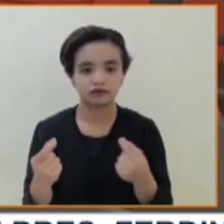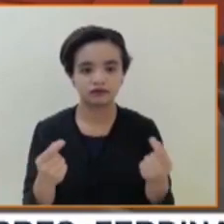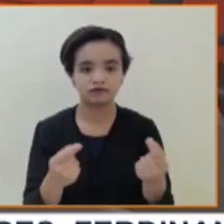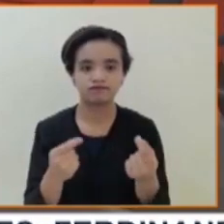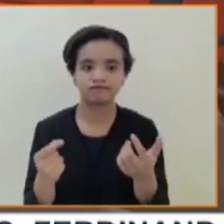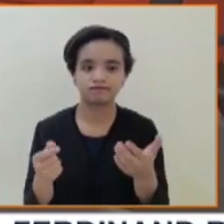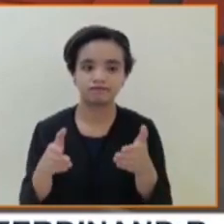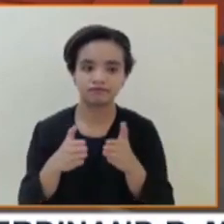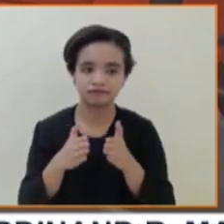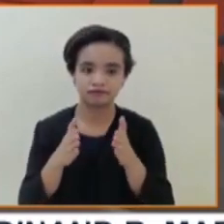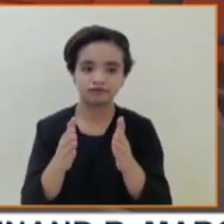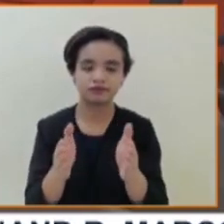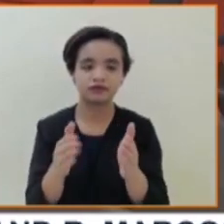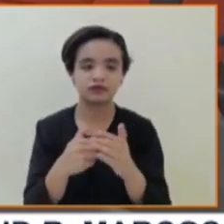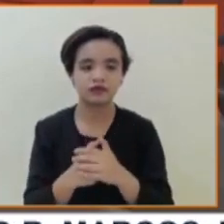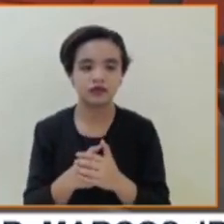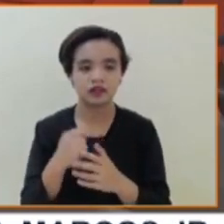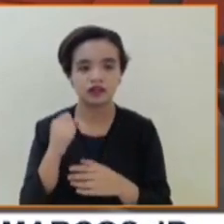mo. Kaya